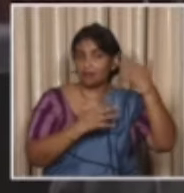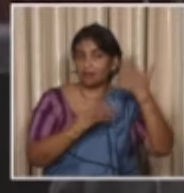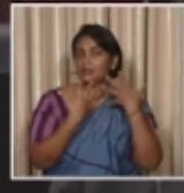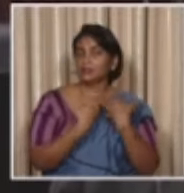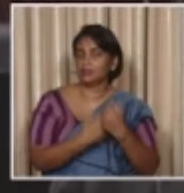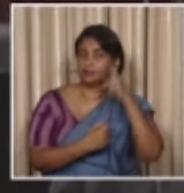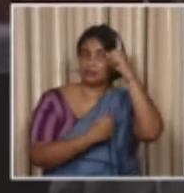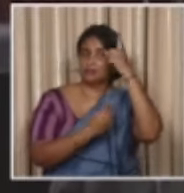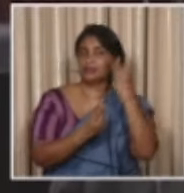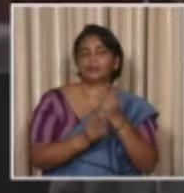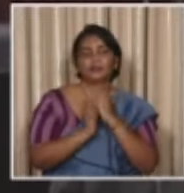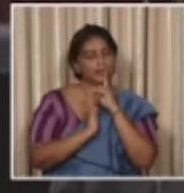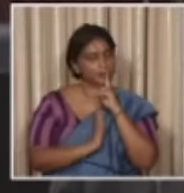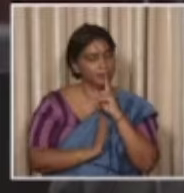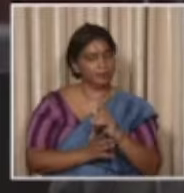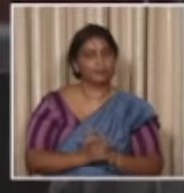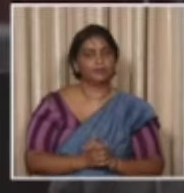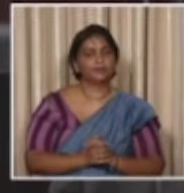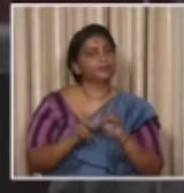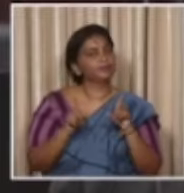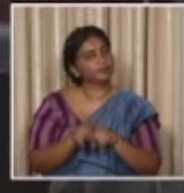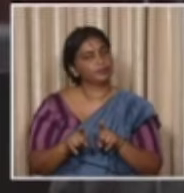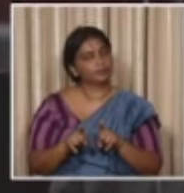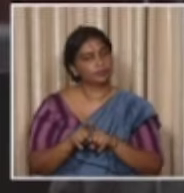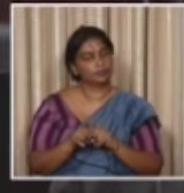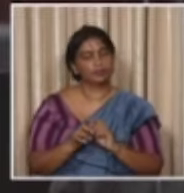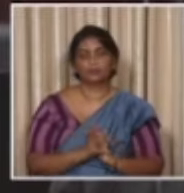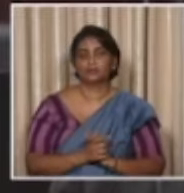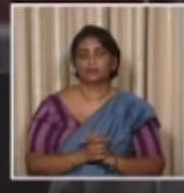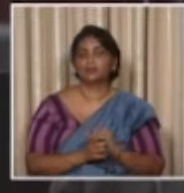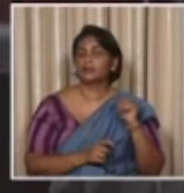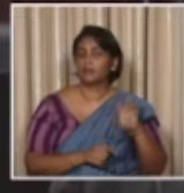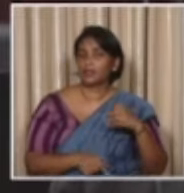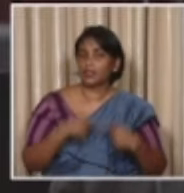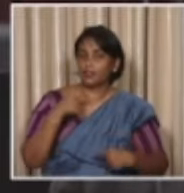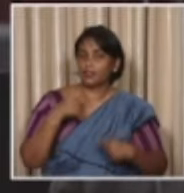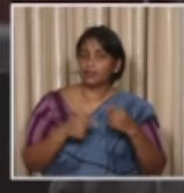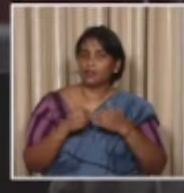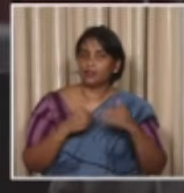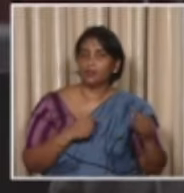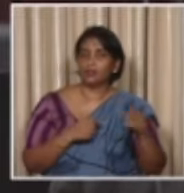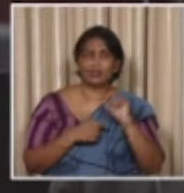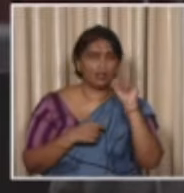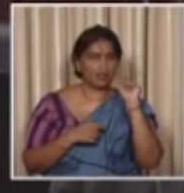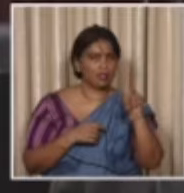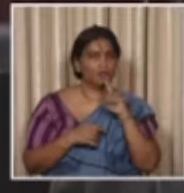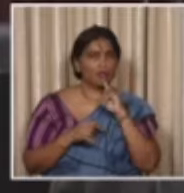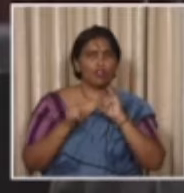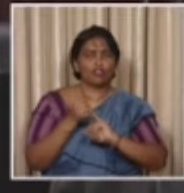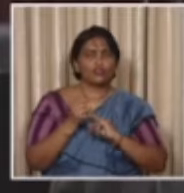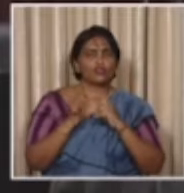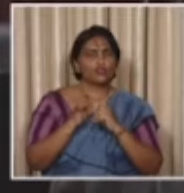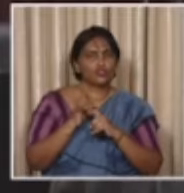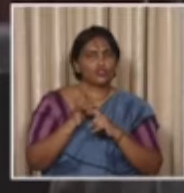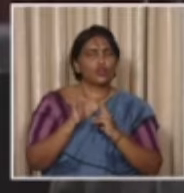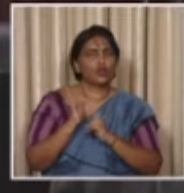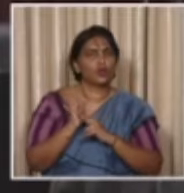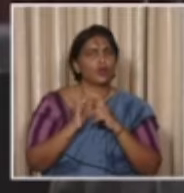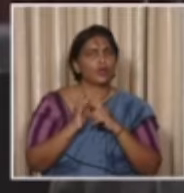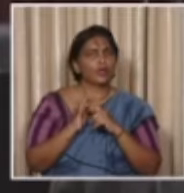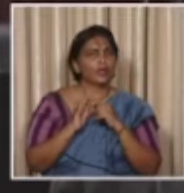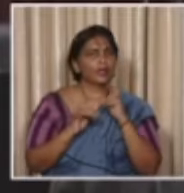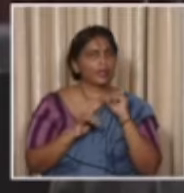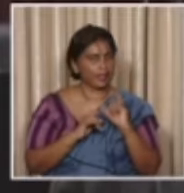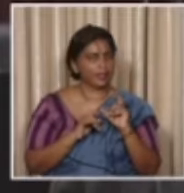වේවා කියලා අපි ප්‍රාර්ථනා කරනවා. ඒ වගේම මේ විවාදයේ පුරා කියවුණු නමක් තමයි සොනික් සොනික්.